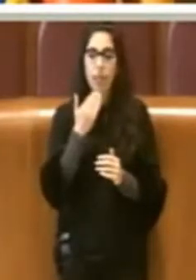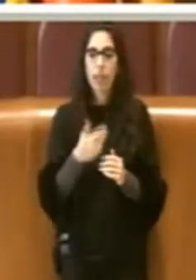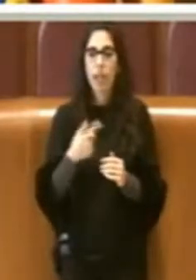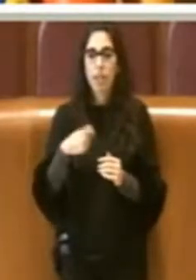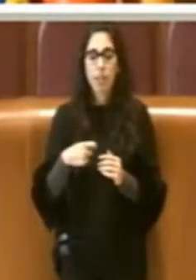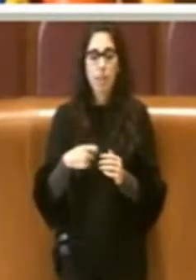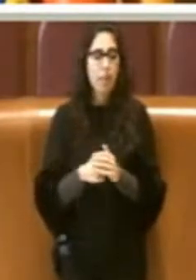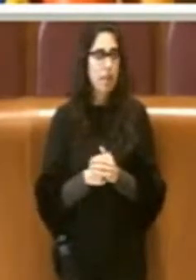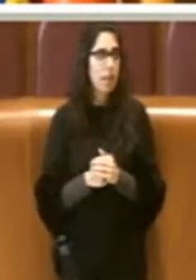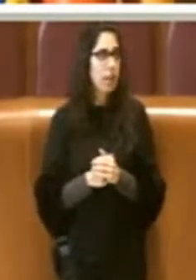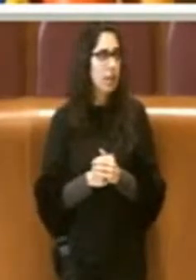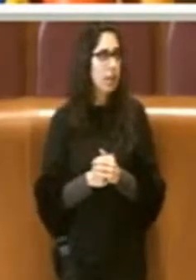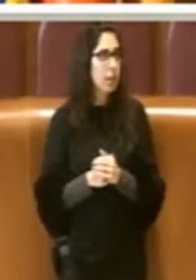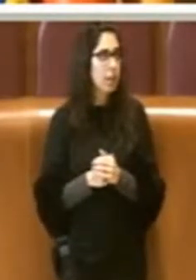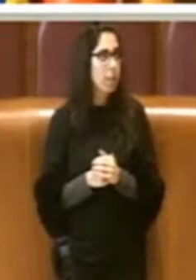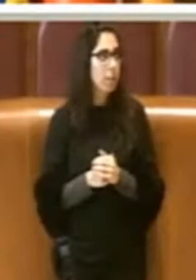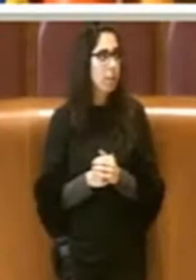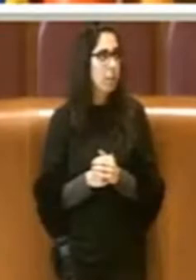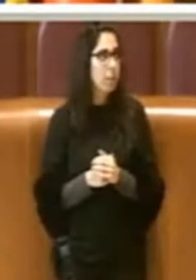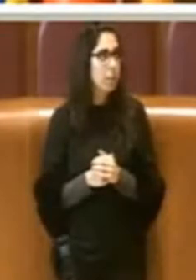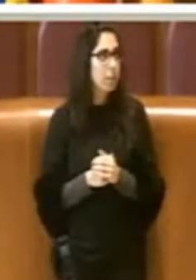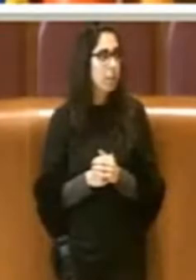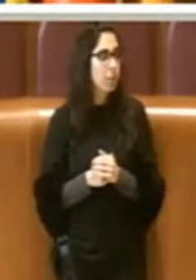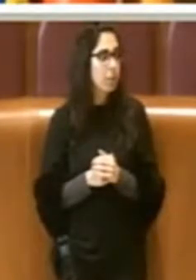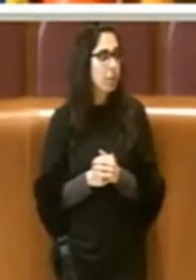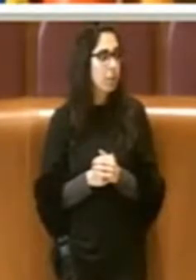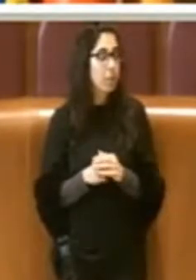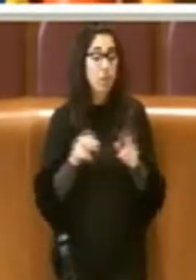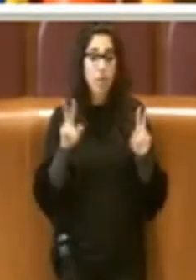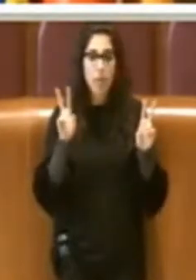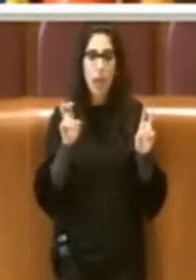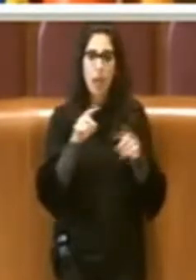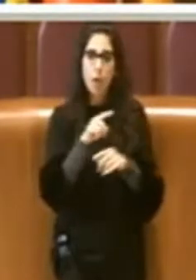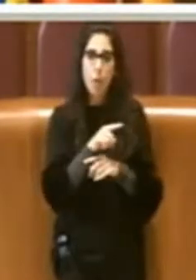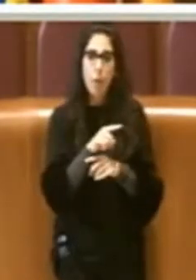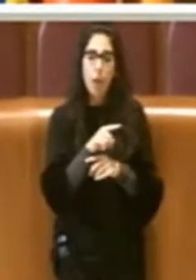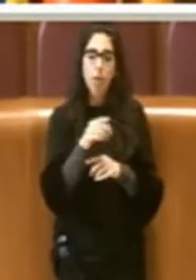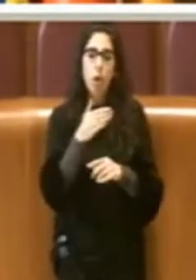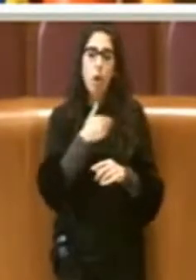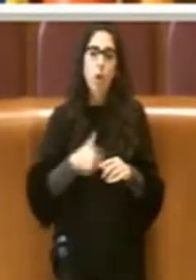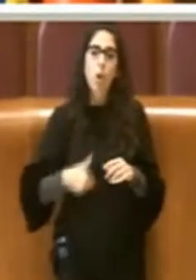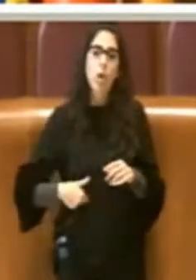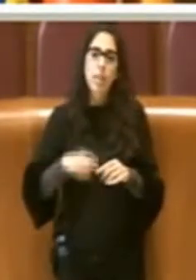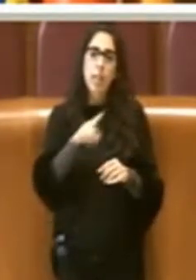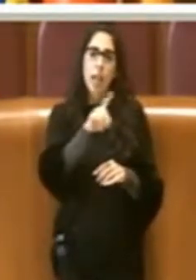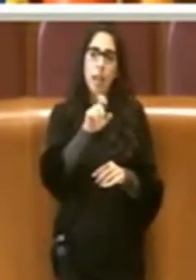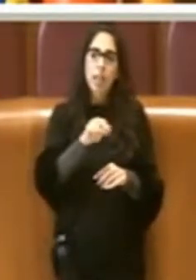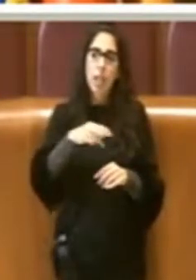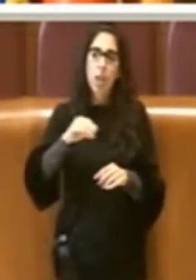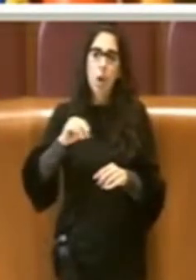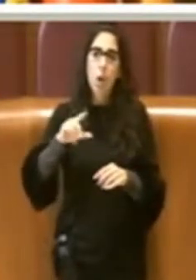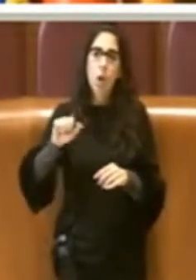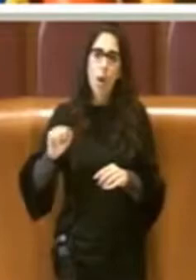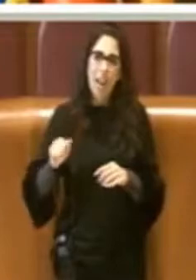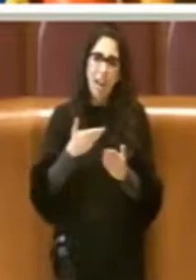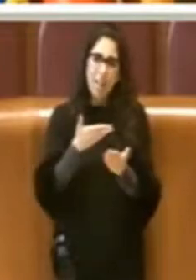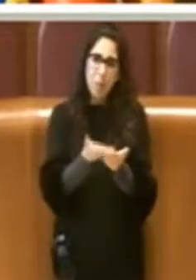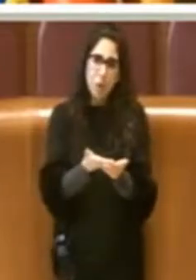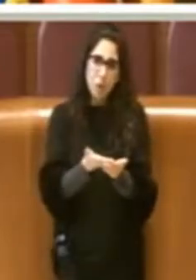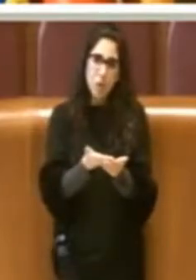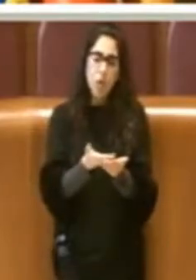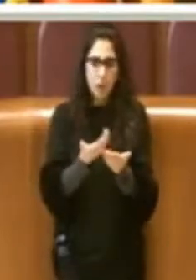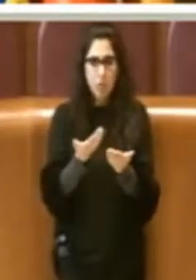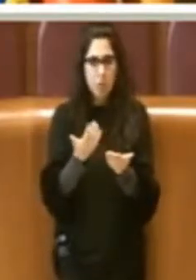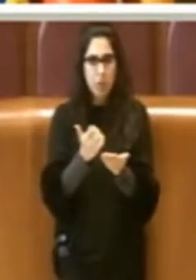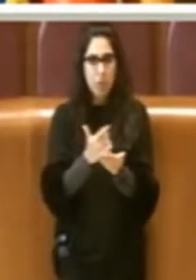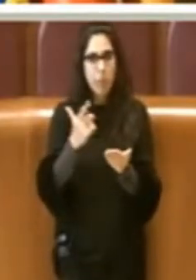Grazie Presidente. Il tema che ha illustrato il consigliere Zannola è sicuramente importante per